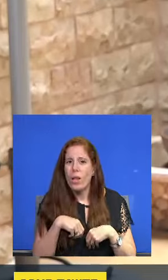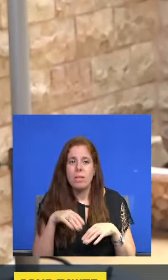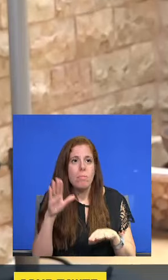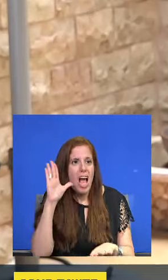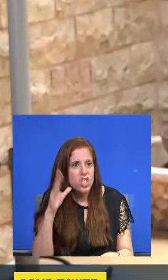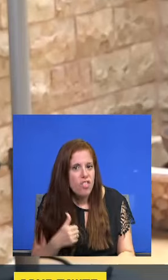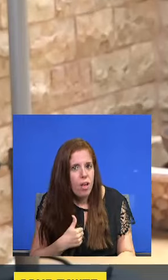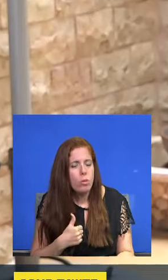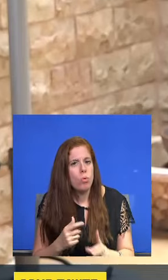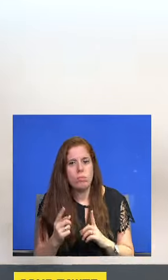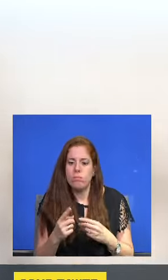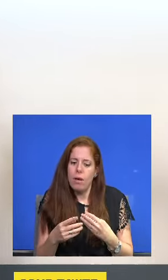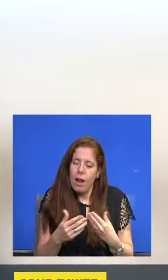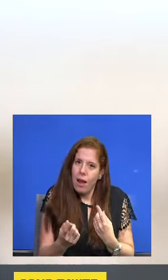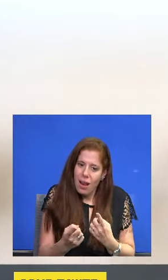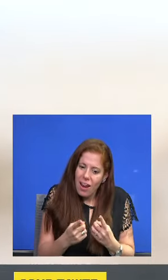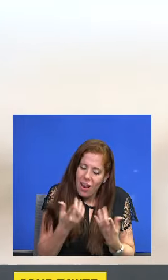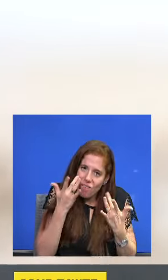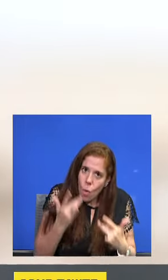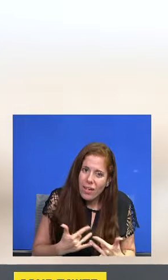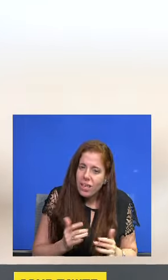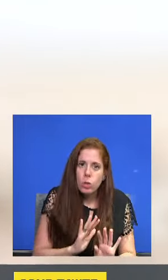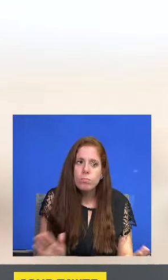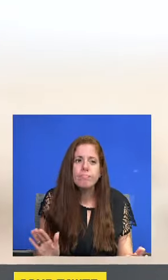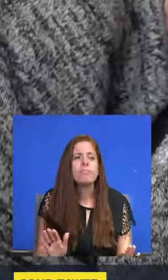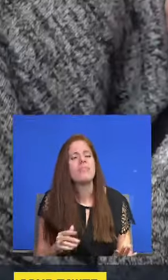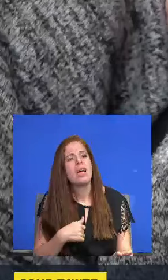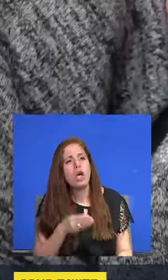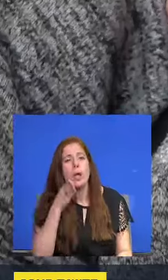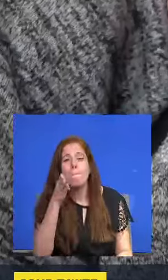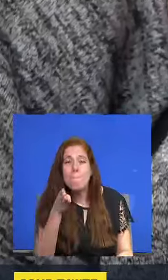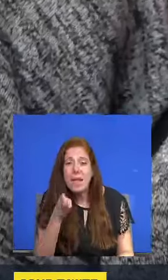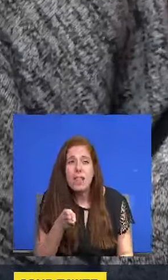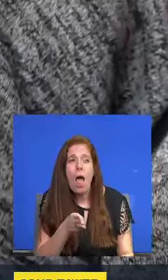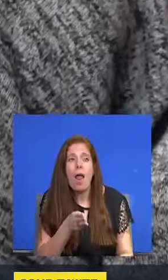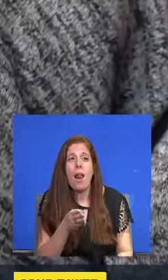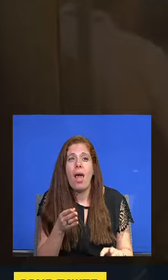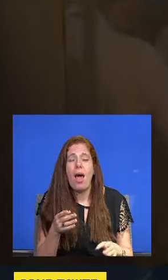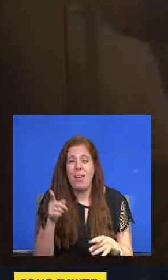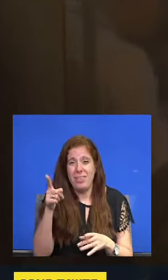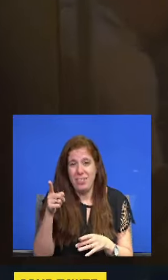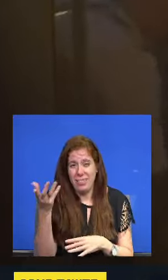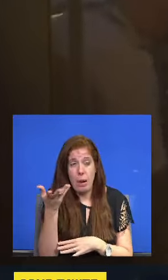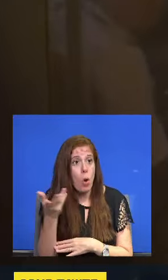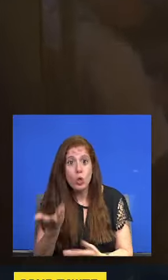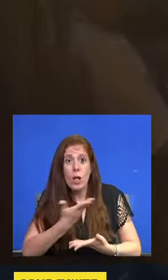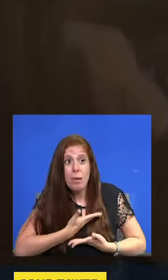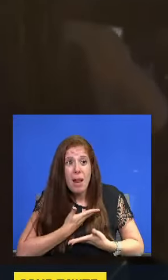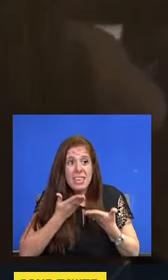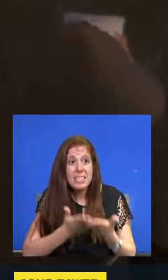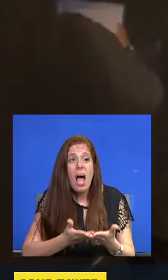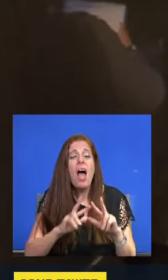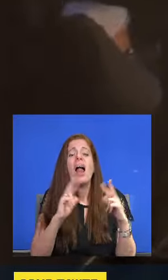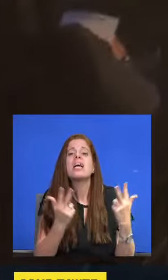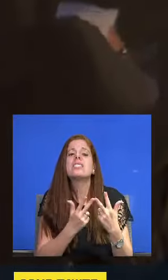להקשיב לנו, לבוא לקראתנו. לאחר שפנתה שוב ושוב לדיילים, לא רק שלא קיבלה עזרה, אלא הצוות פנה